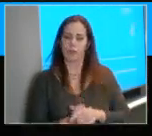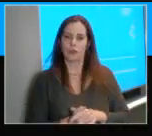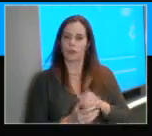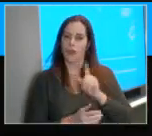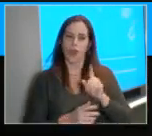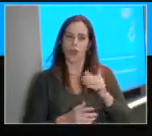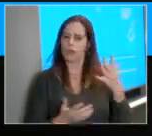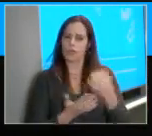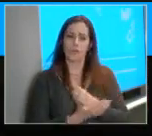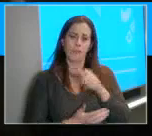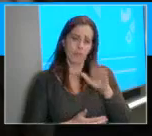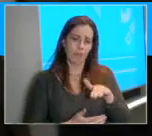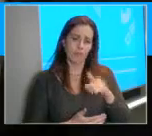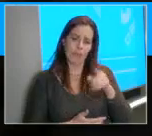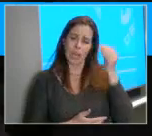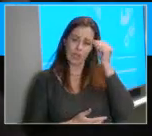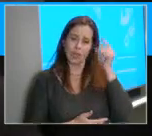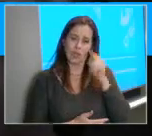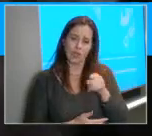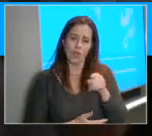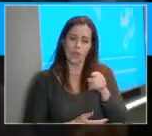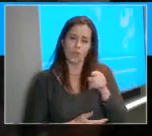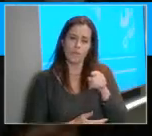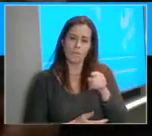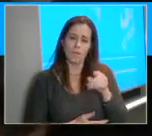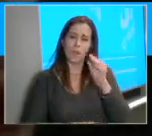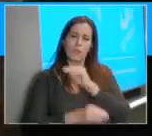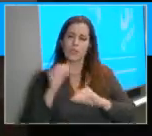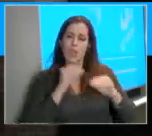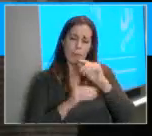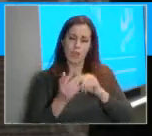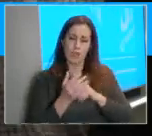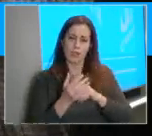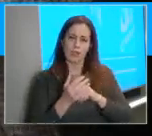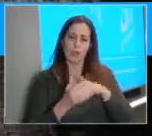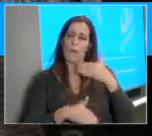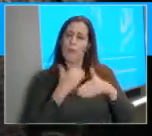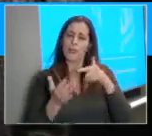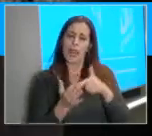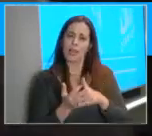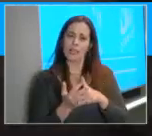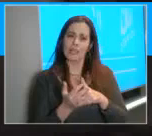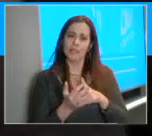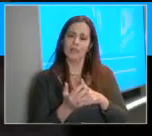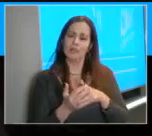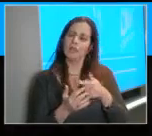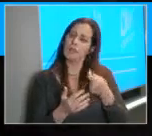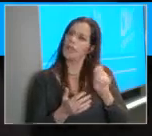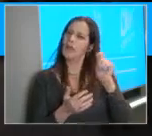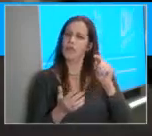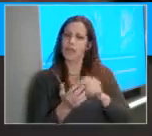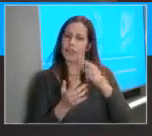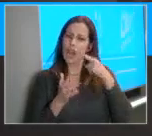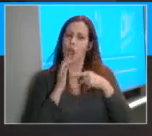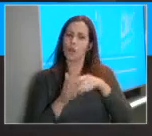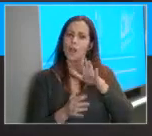לא יעבוד, וגם צריך לזכור שהוא משתמש בתהליך הזה, דווקא כדי